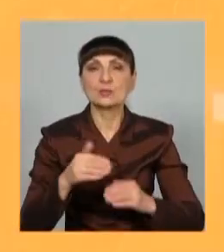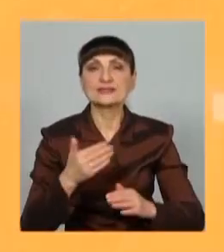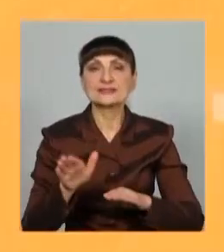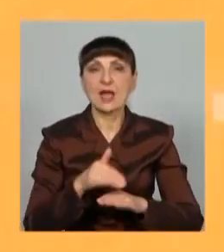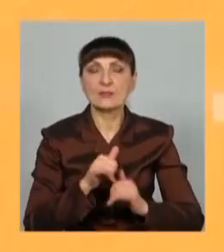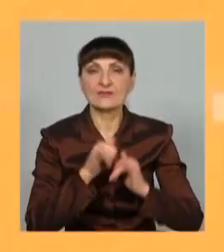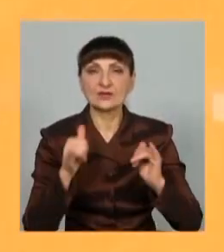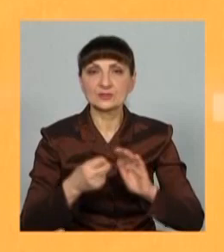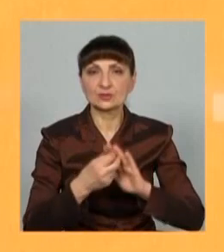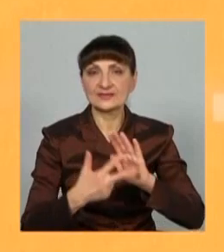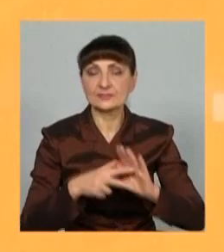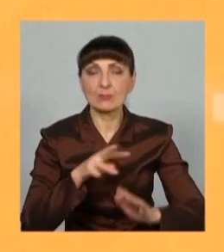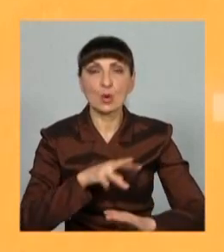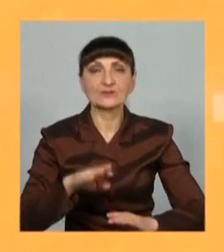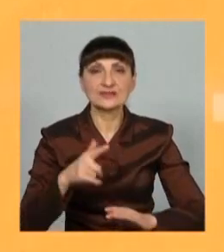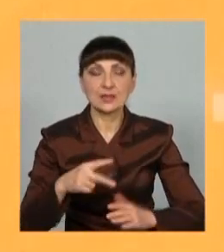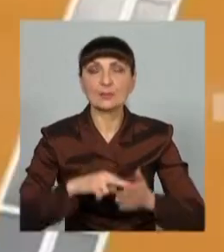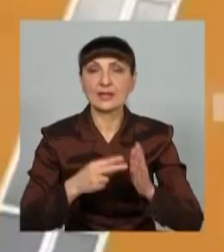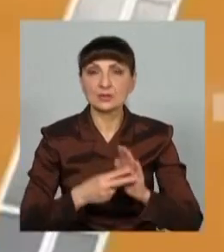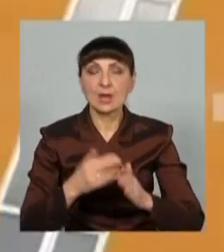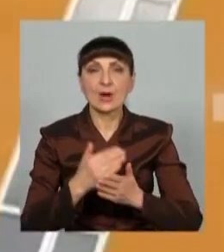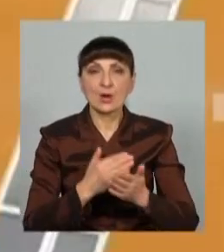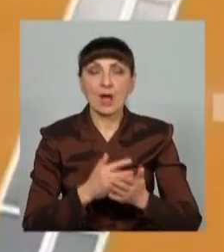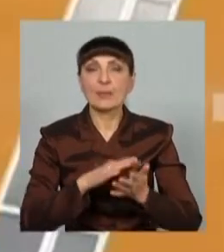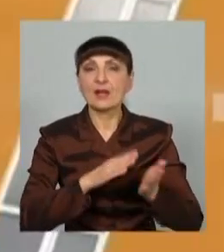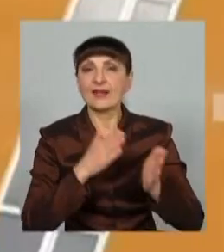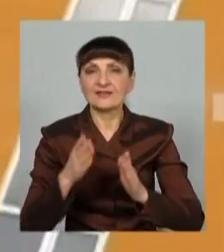выросла до 18 миллионов тенге. Планируется, что программу